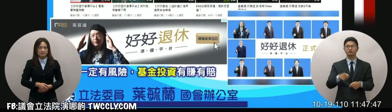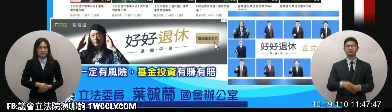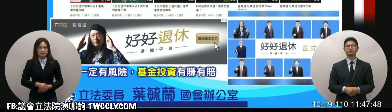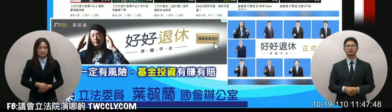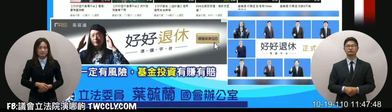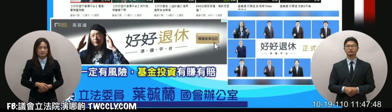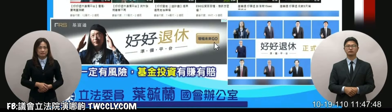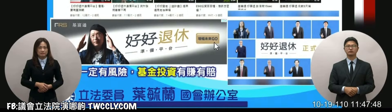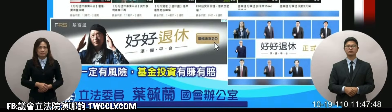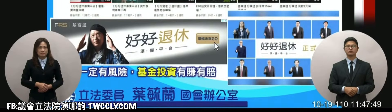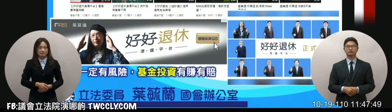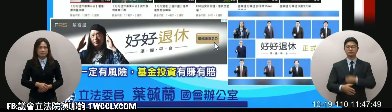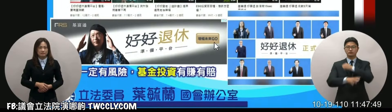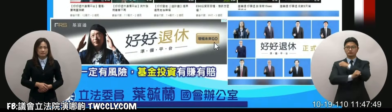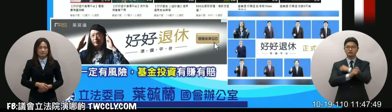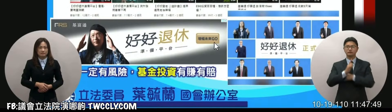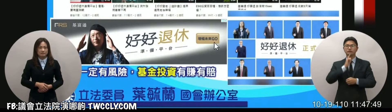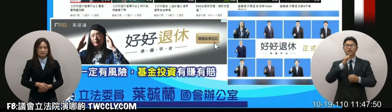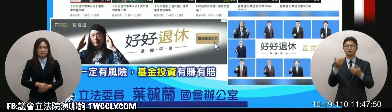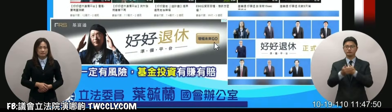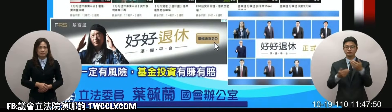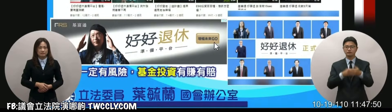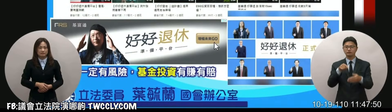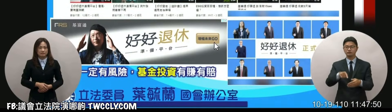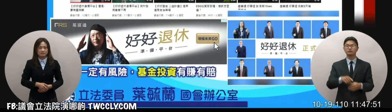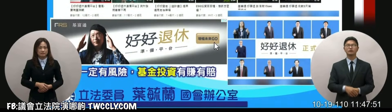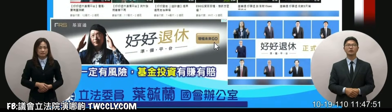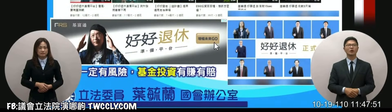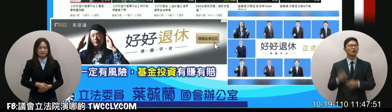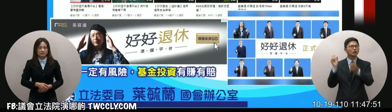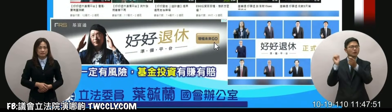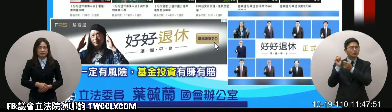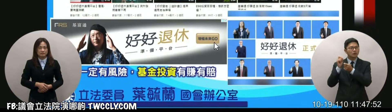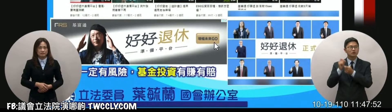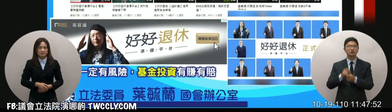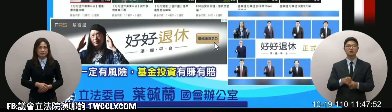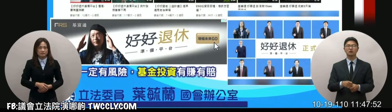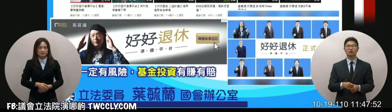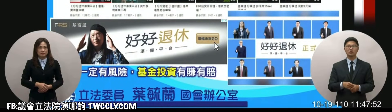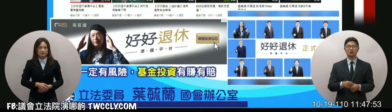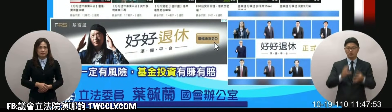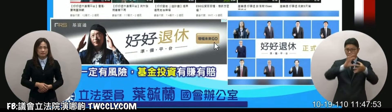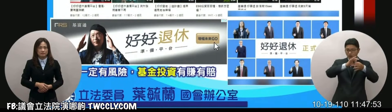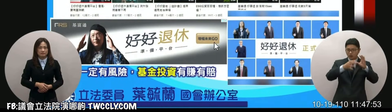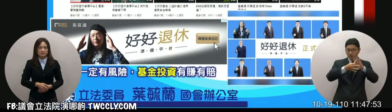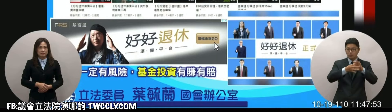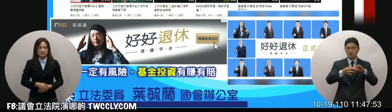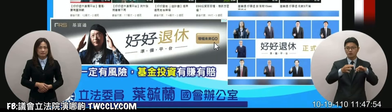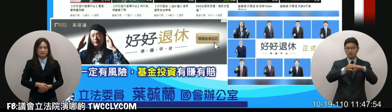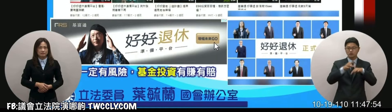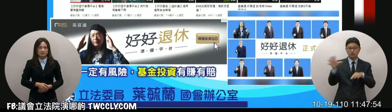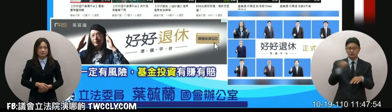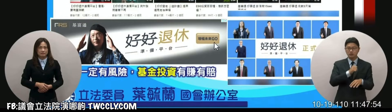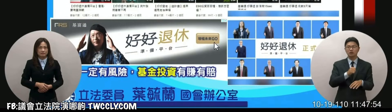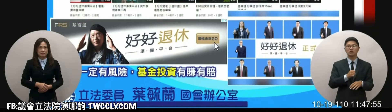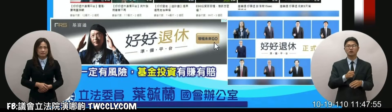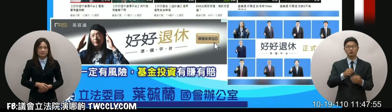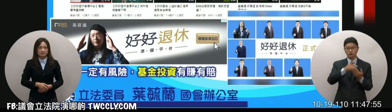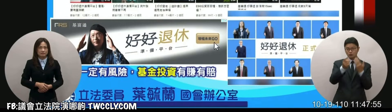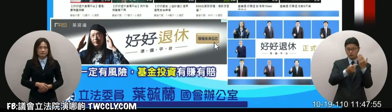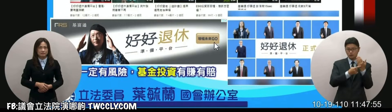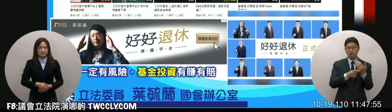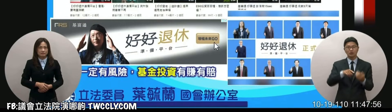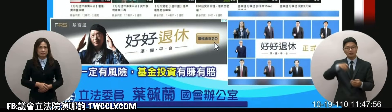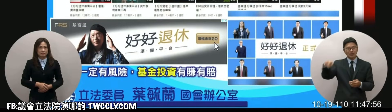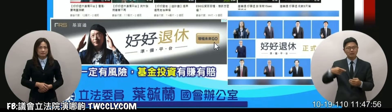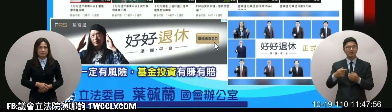近呢为着那个。我们奥运金牌选手哈， 那个麒麟配哈，被侯友代言